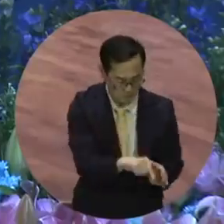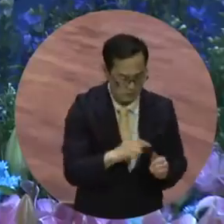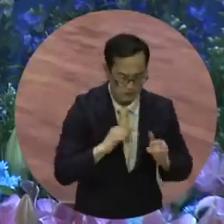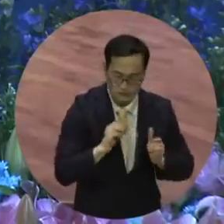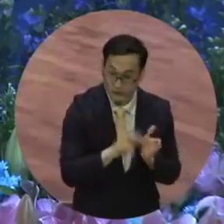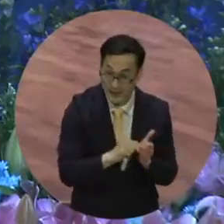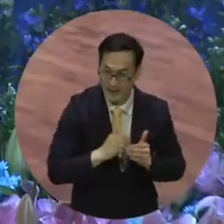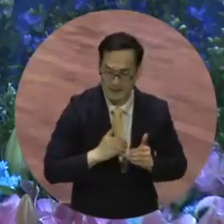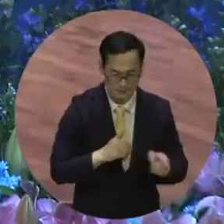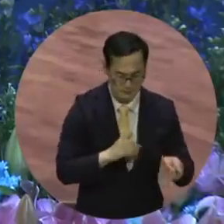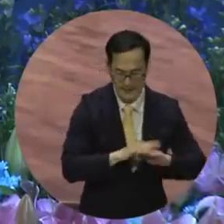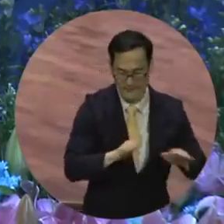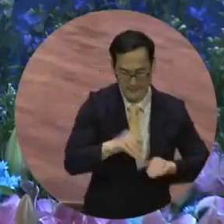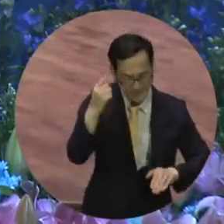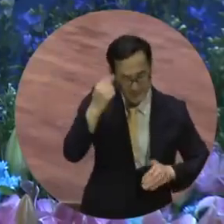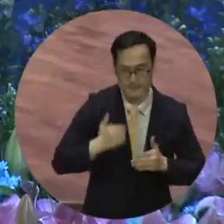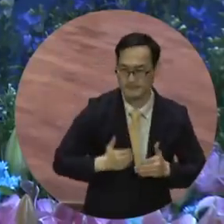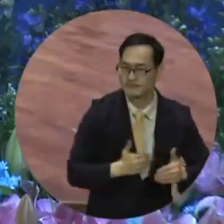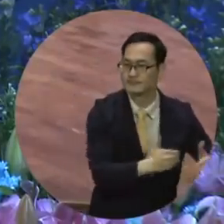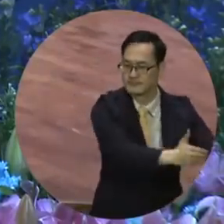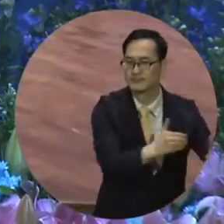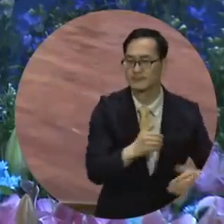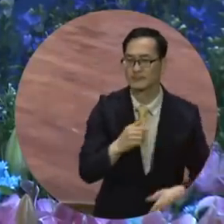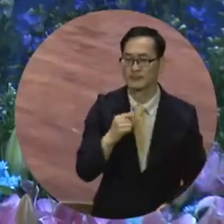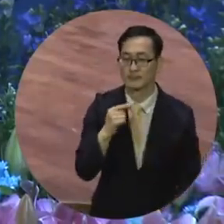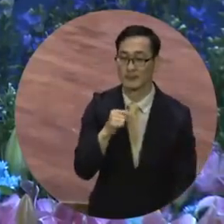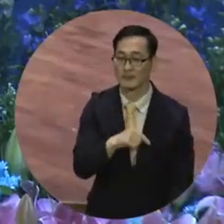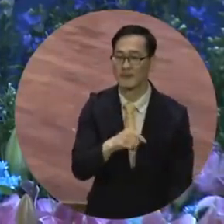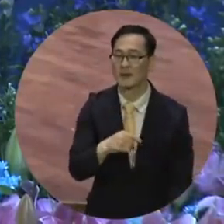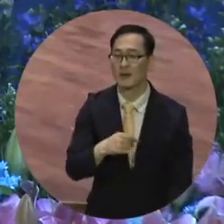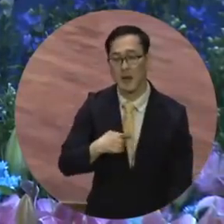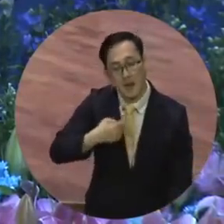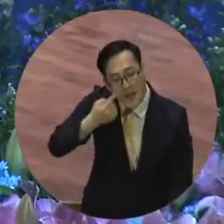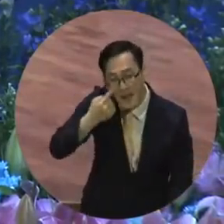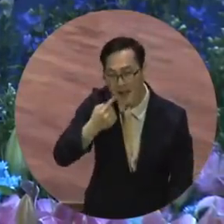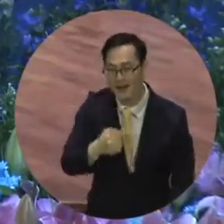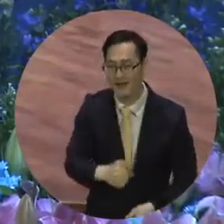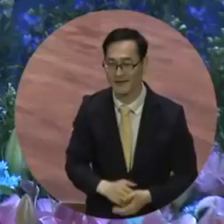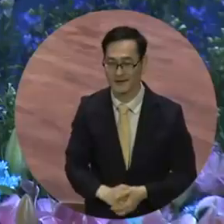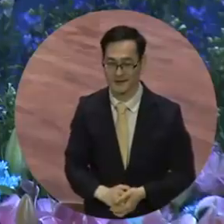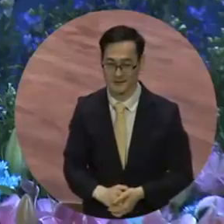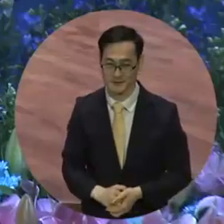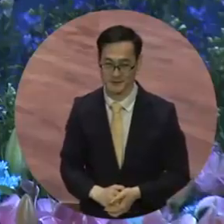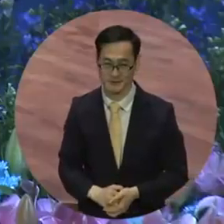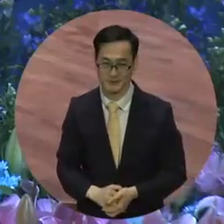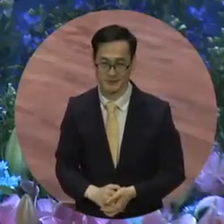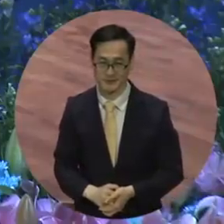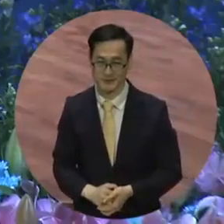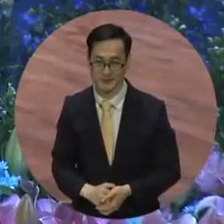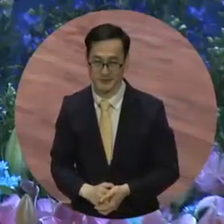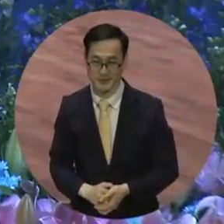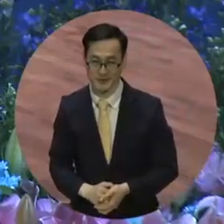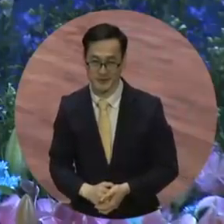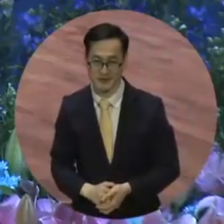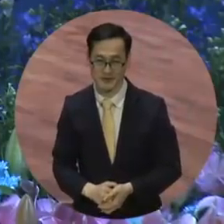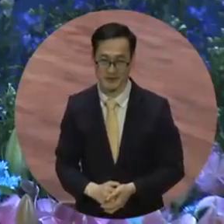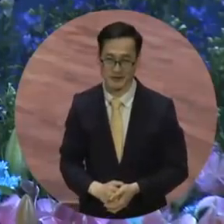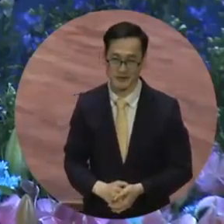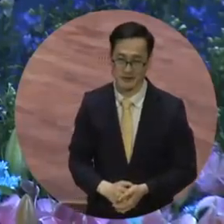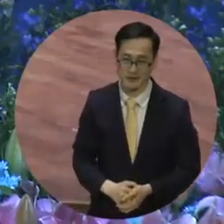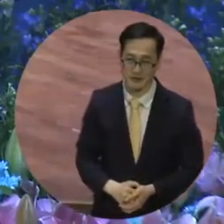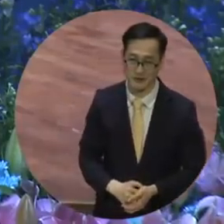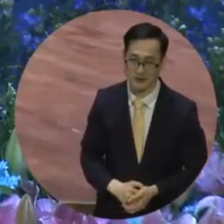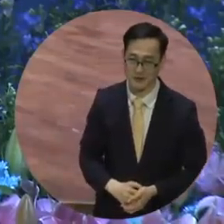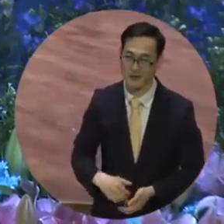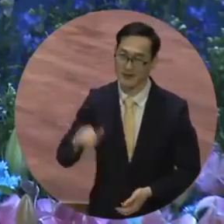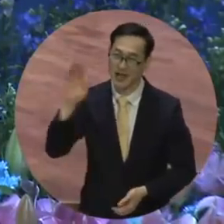도저히 인간 상식으로 이해할 수 없는 일, 본문의 표현대로 하자면 바랄 수